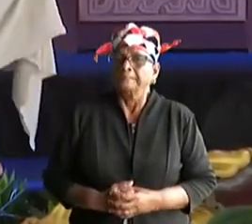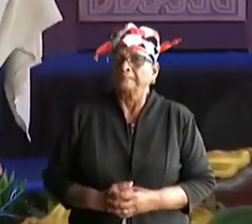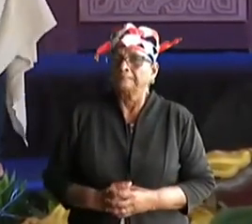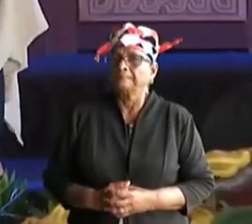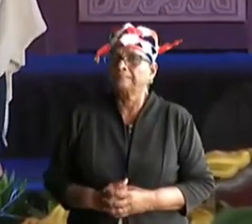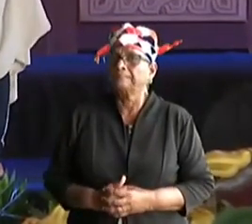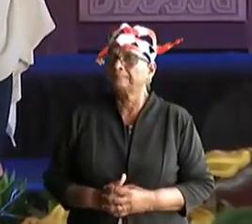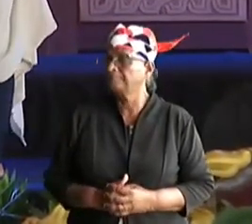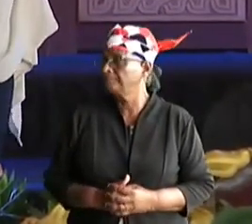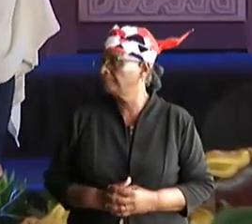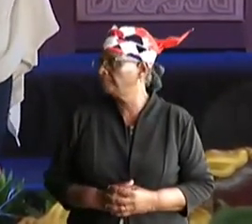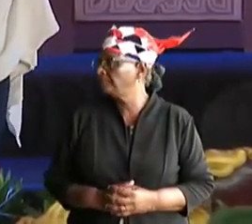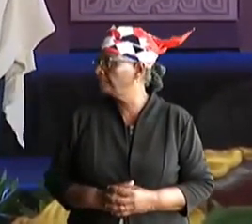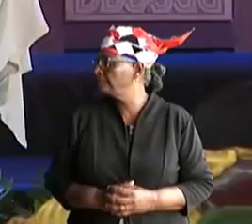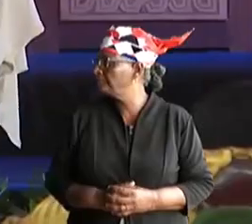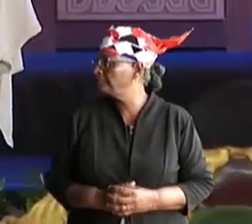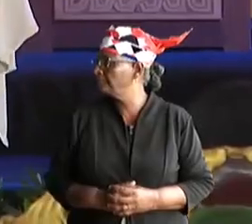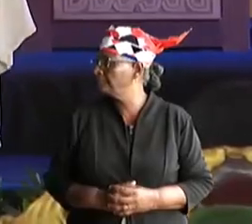Nee,